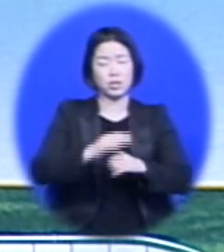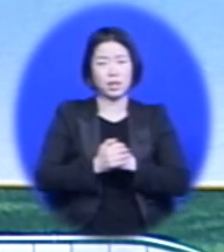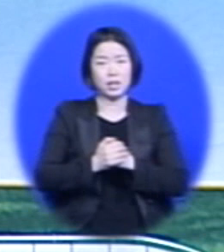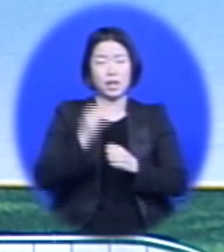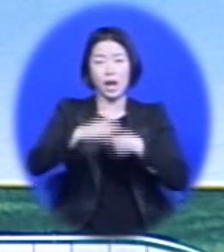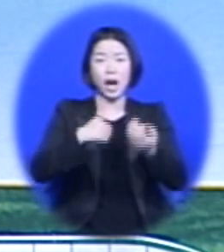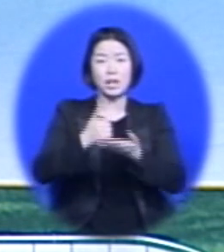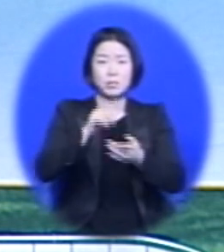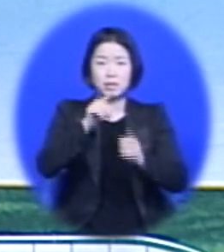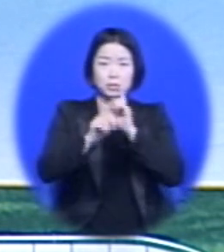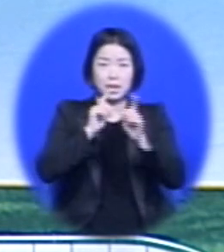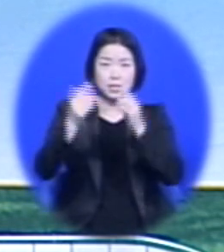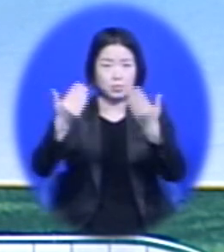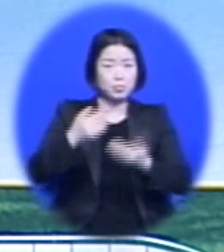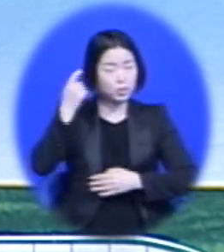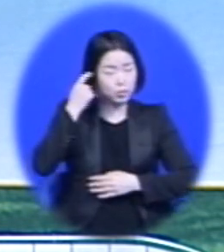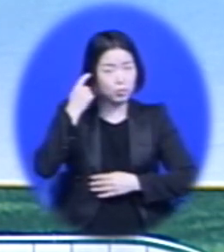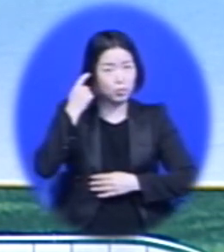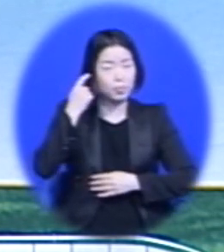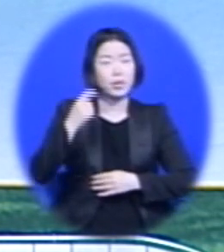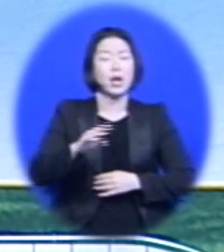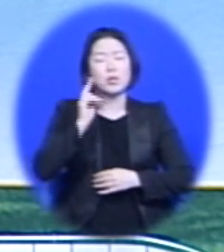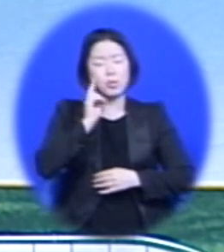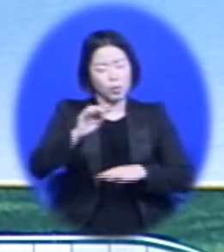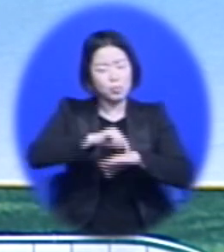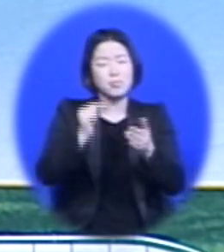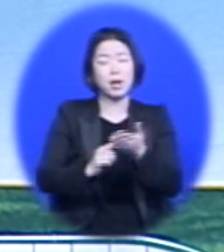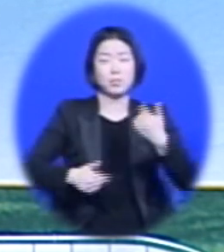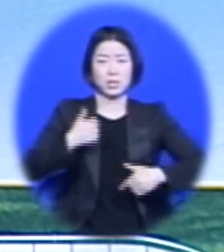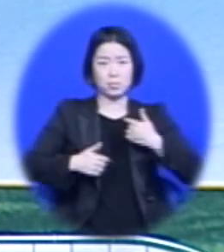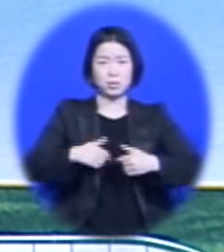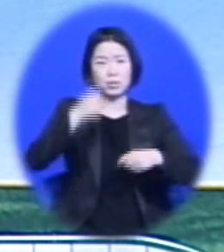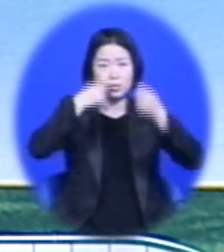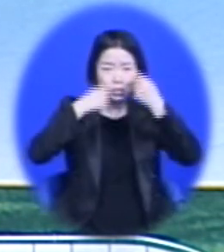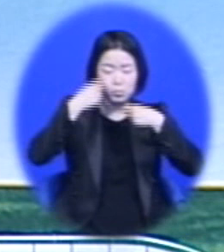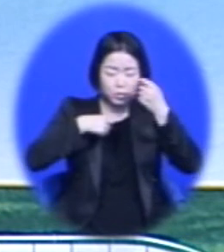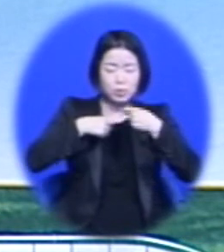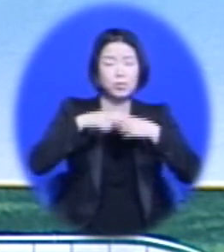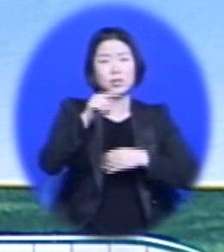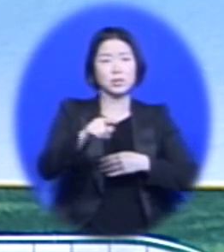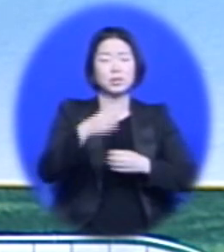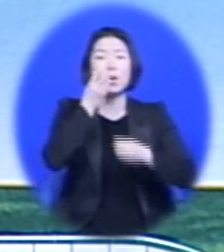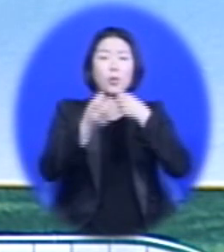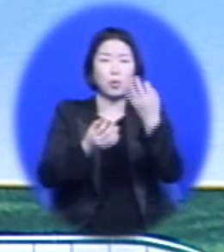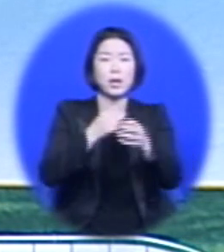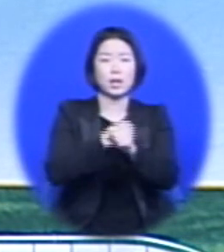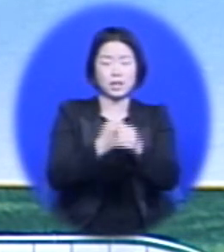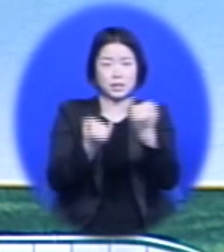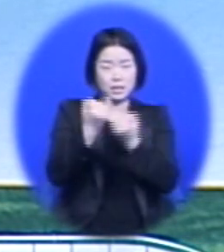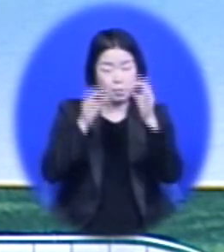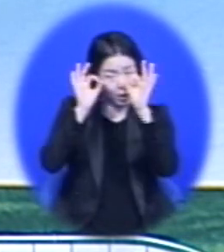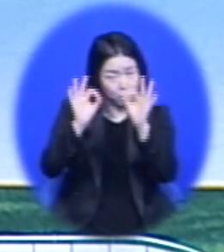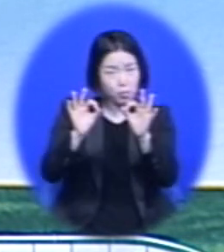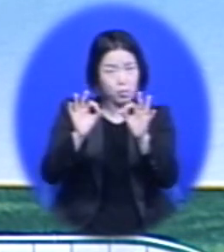하나님의 그 말씀을 듣고 그리고는 너무 마음이 기뻐서 눈물로 그 고백을 하는 장면을